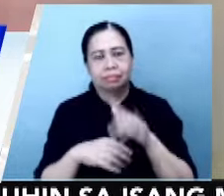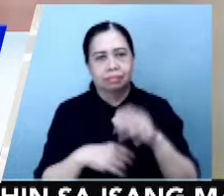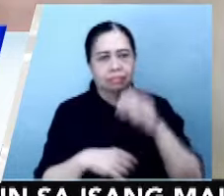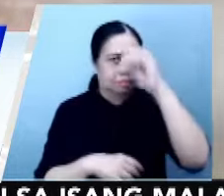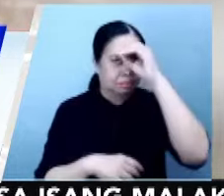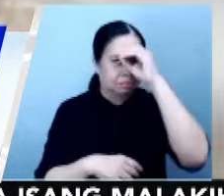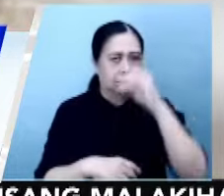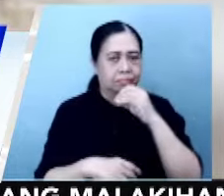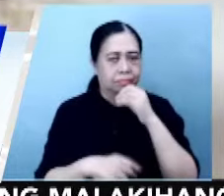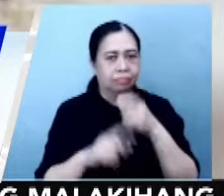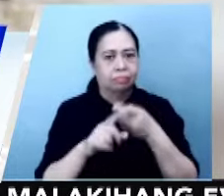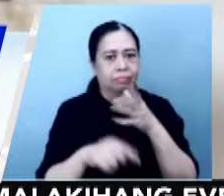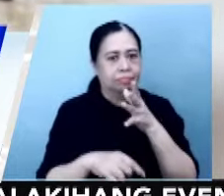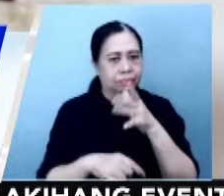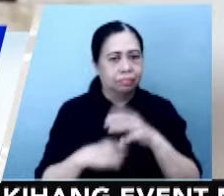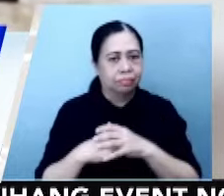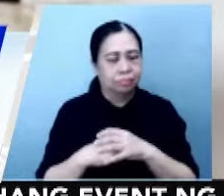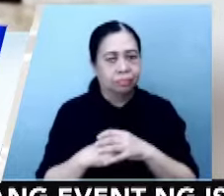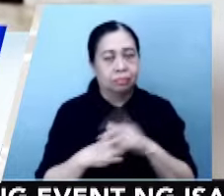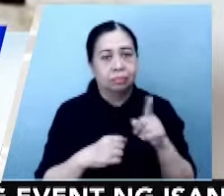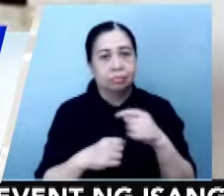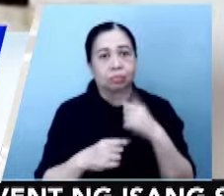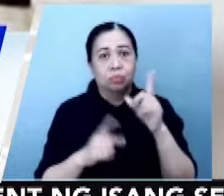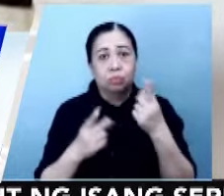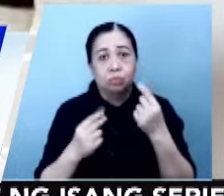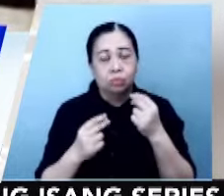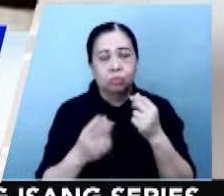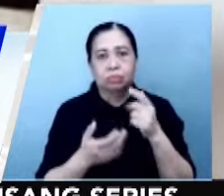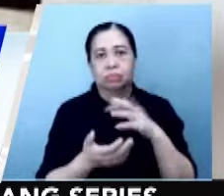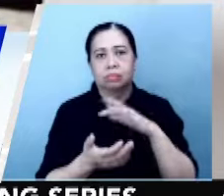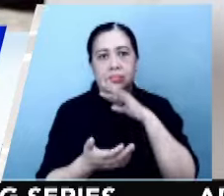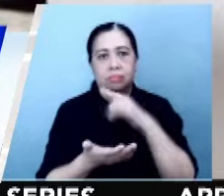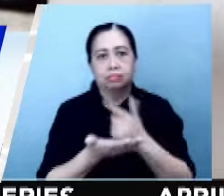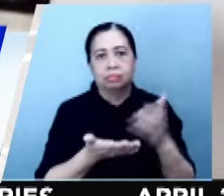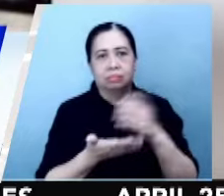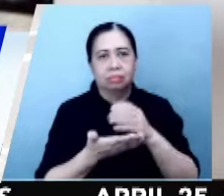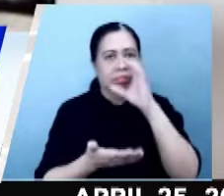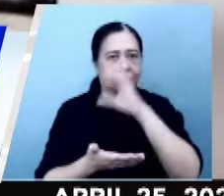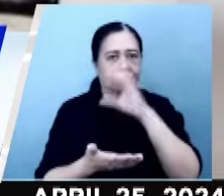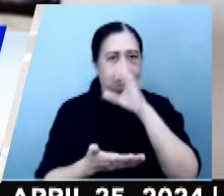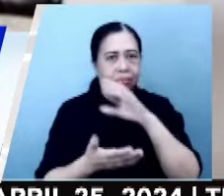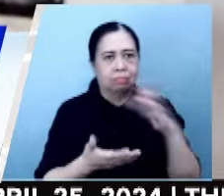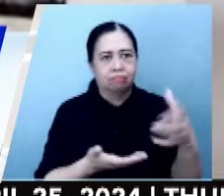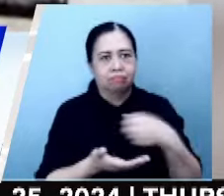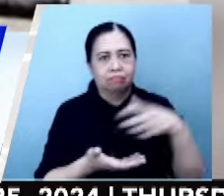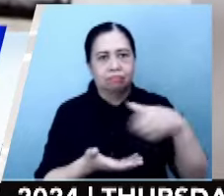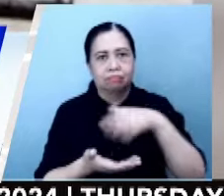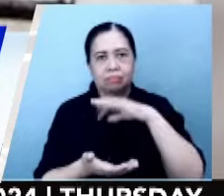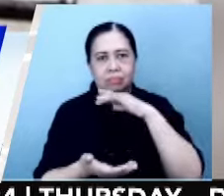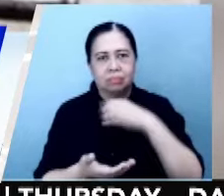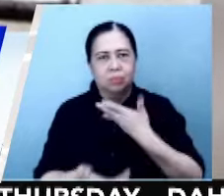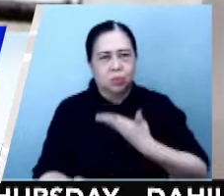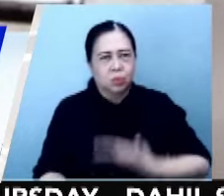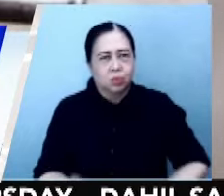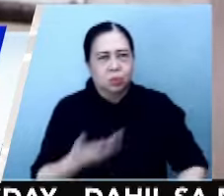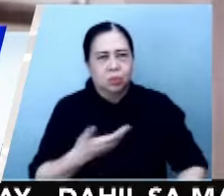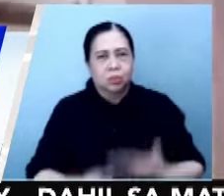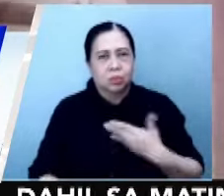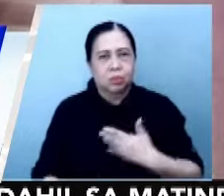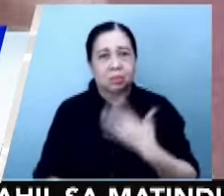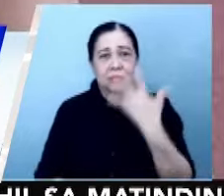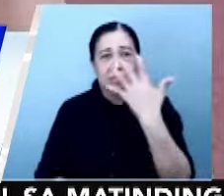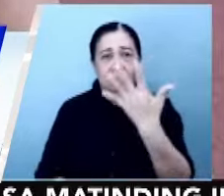ina. Ang pangangalakal ng basura sa Cebu ang unang nagtawid sa kalam ng sikmura nilang limang